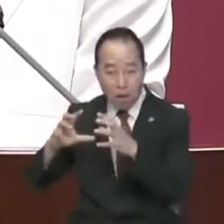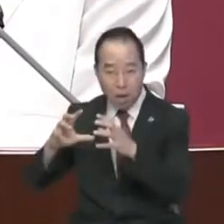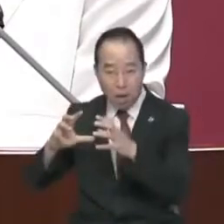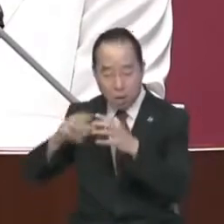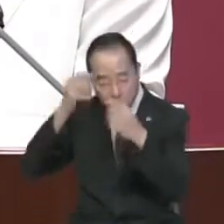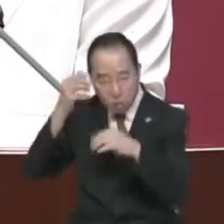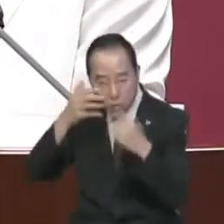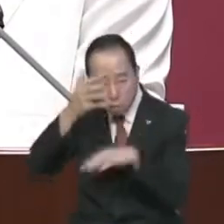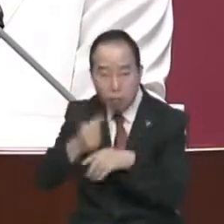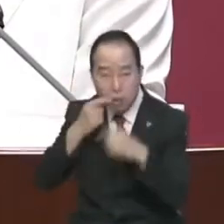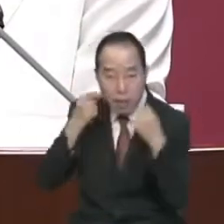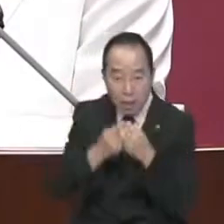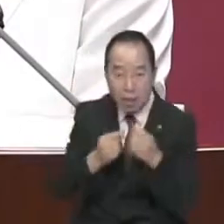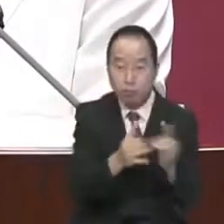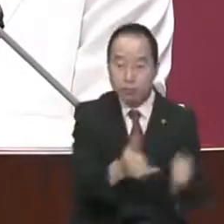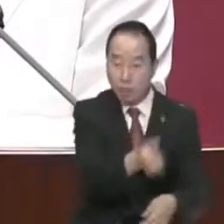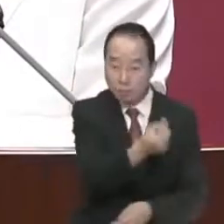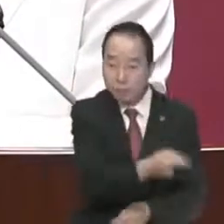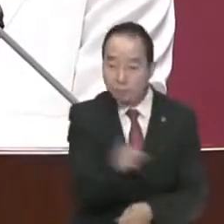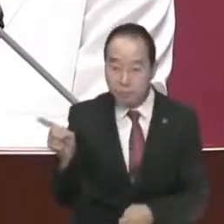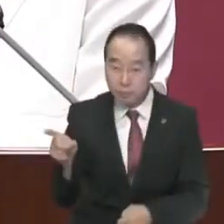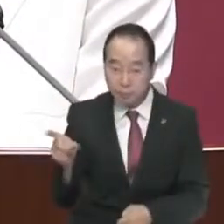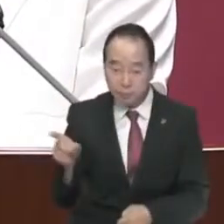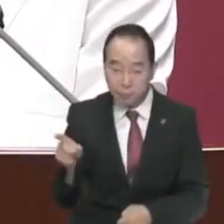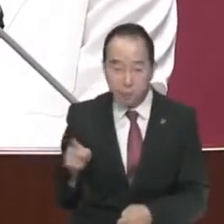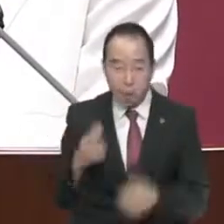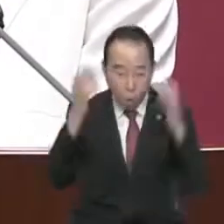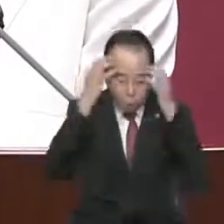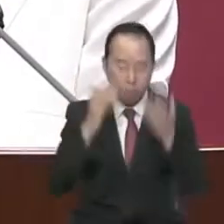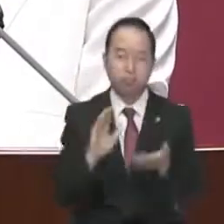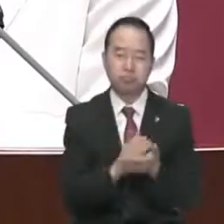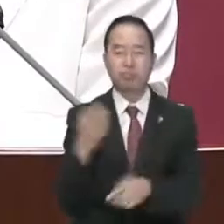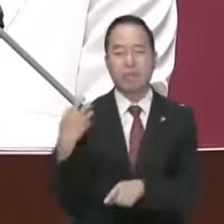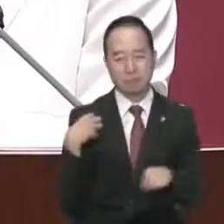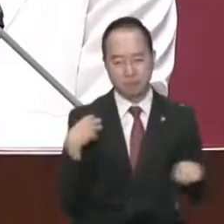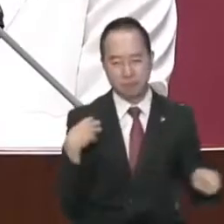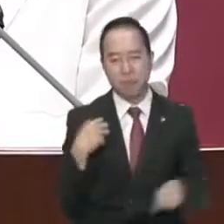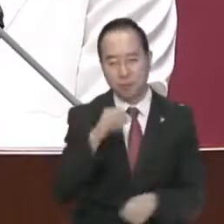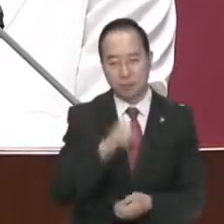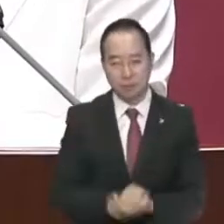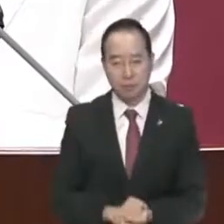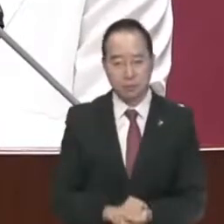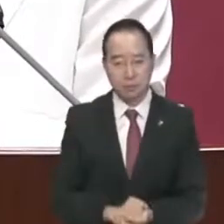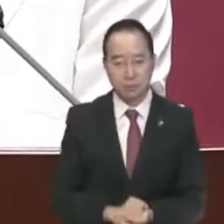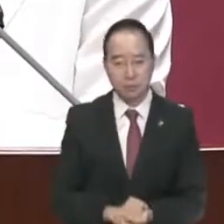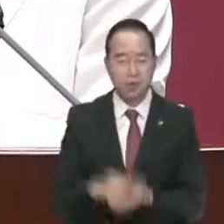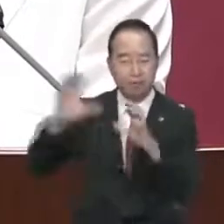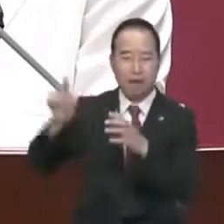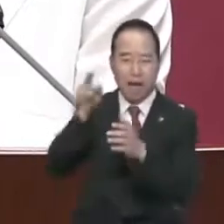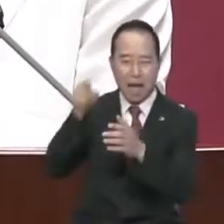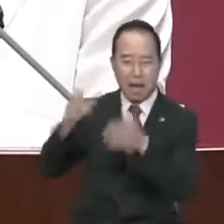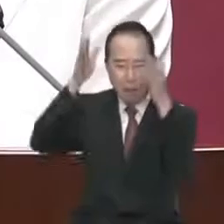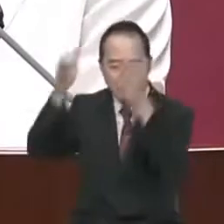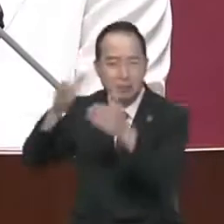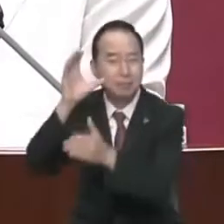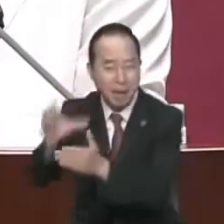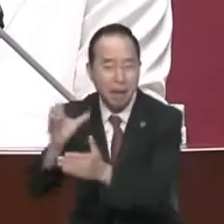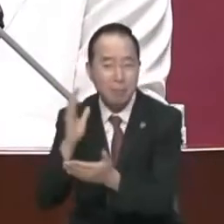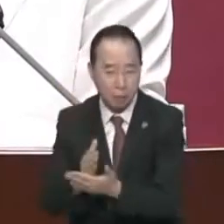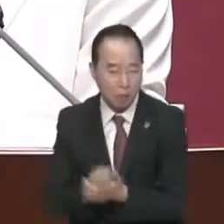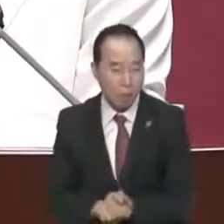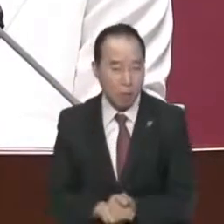것인데 고통은 분담하는 게 저는 옳다고 봅니다. 네, 국가에게만 고통을 전담하라는 것이 아니라 이미 그 방역을